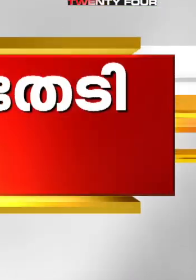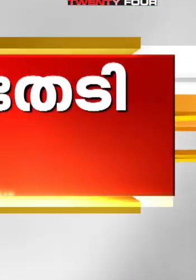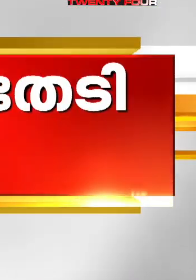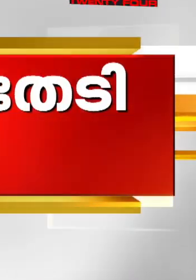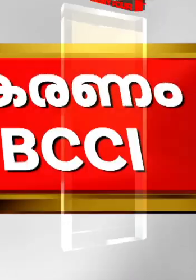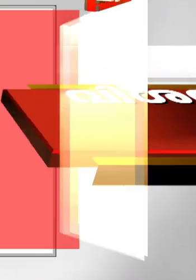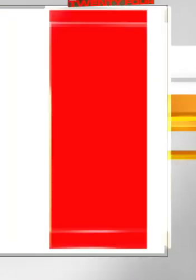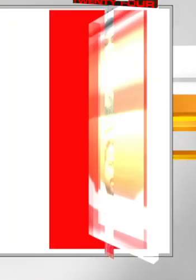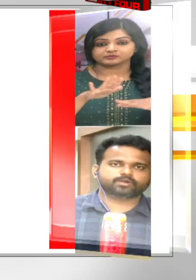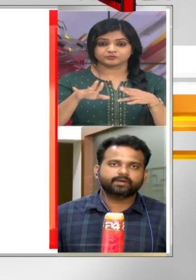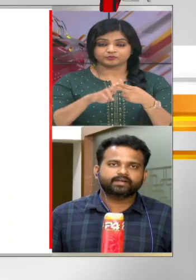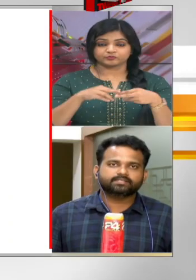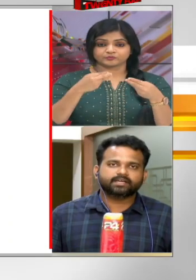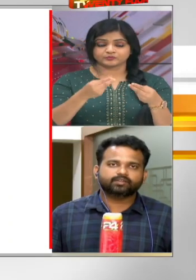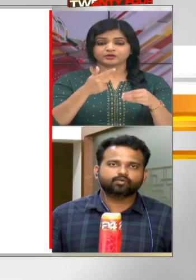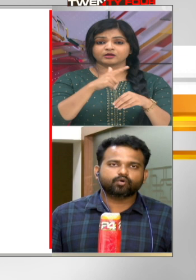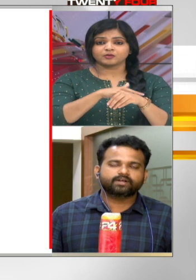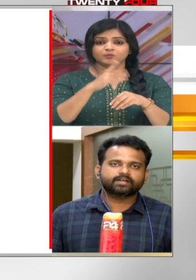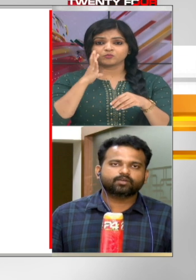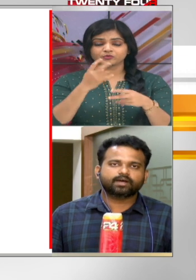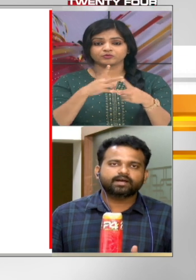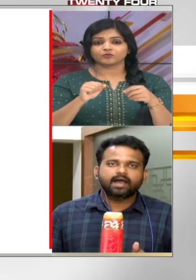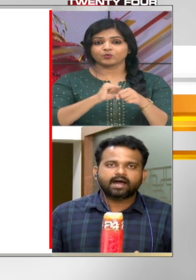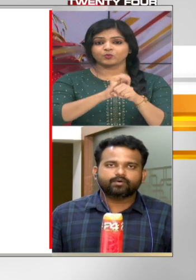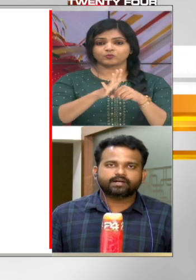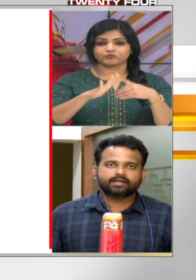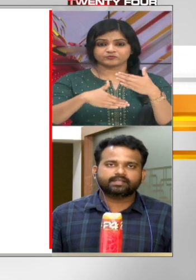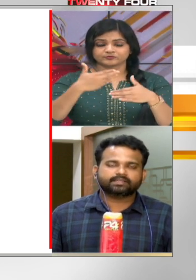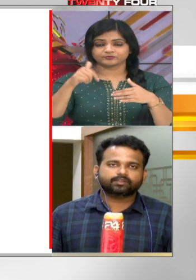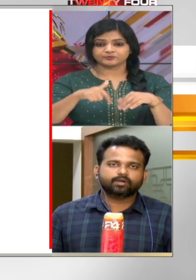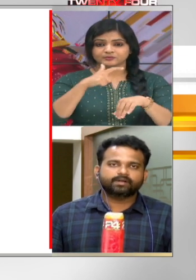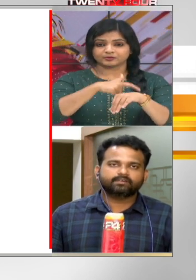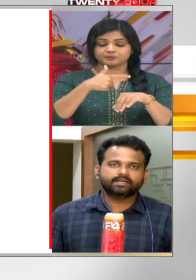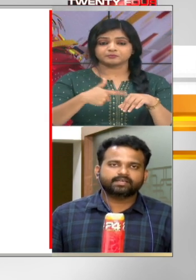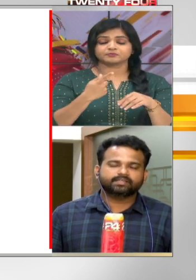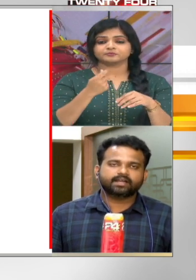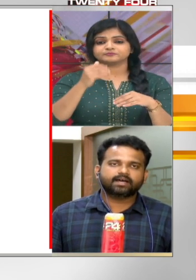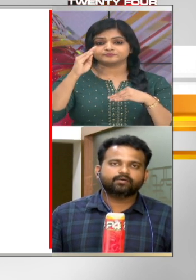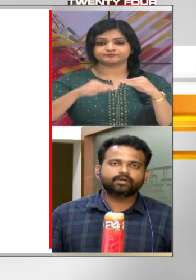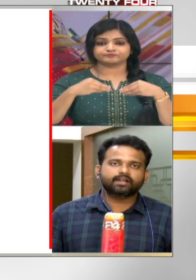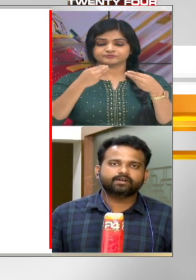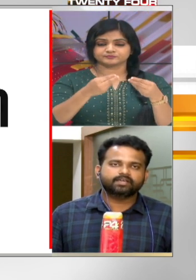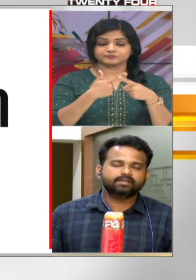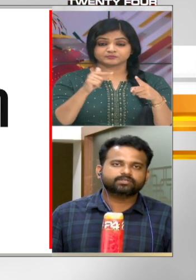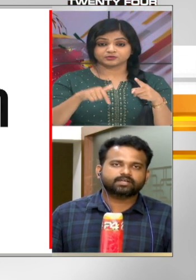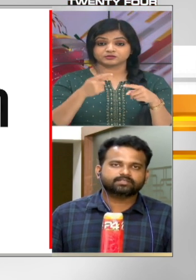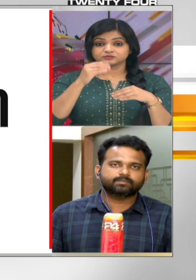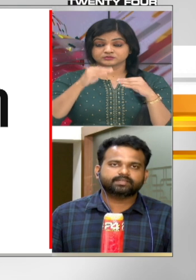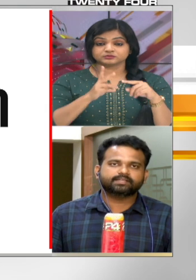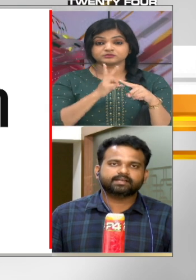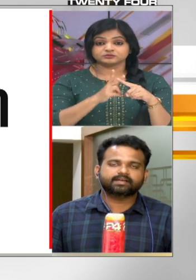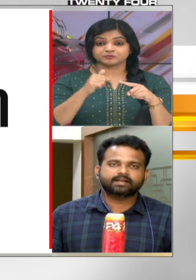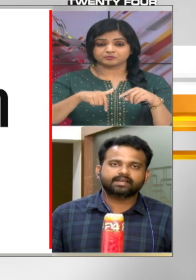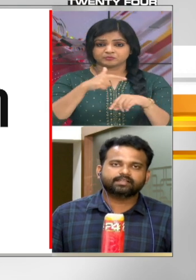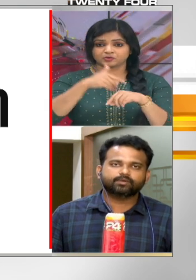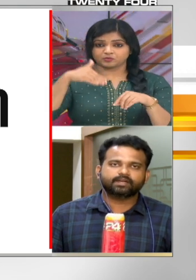തന്നെ ഒരു പ്രത്യേക സാഹചര്യം കൂടി പരിഗണിച്ചായിരുന്നു കോവിഡ് കഴിഞ്ഞുള്ള ആ ഒരു ഘട്ടത്തിൽ അത്രത്തോളം ഇളവ് നൽകിയത്. എന്നാൽ ആ ഒരു ഇളവ് ഈ ഒരു സമയത്ത്